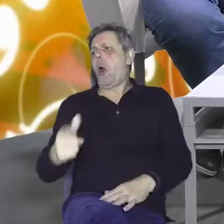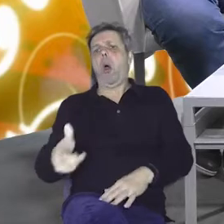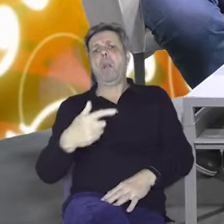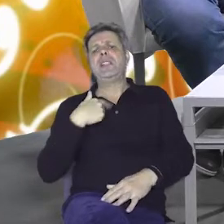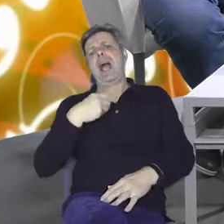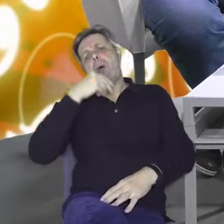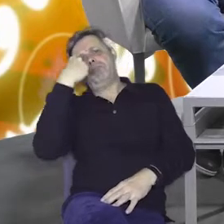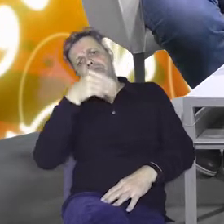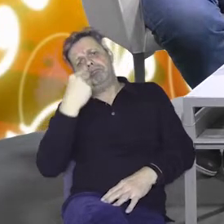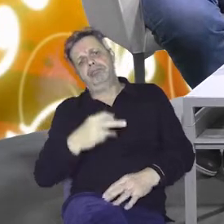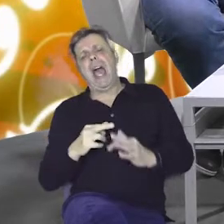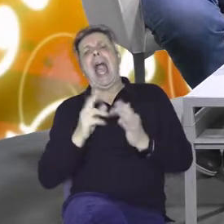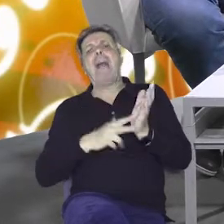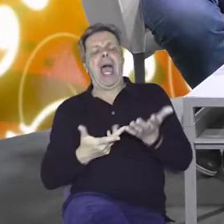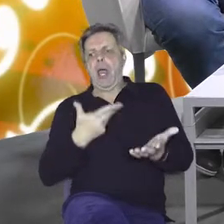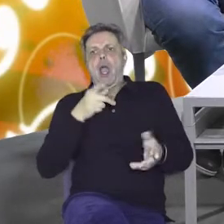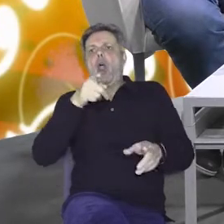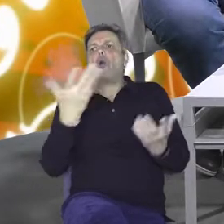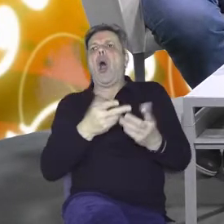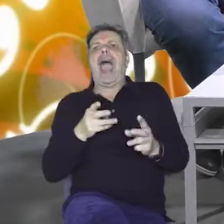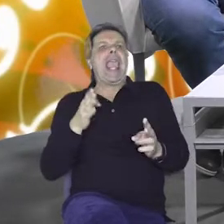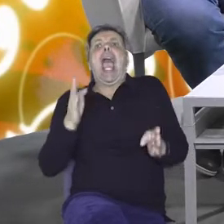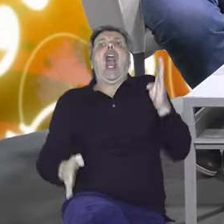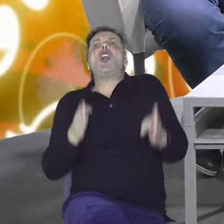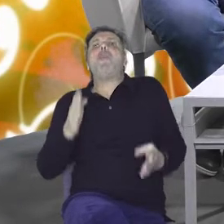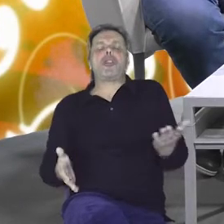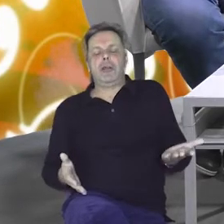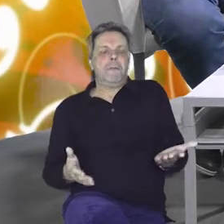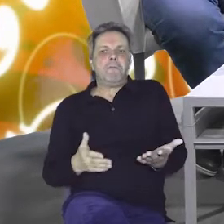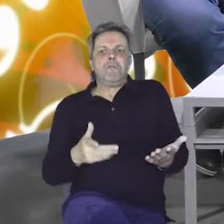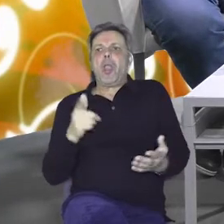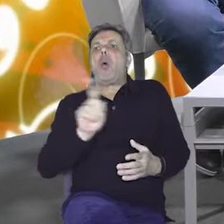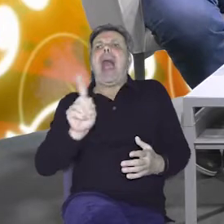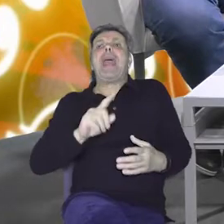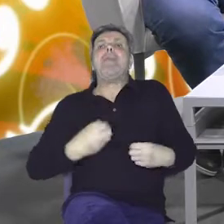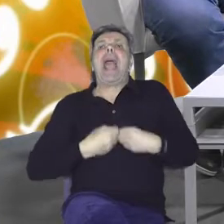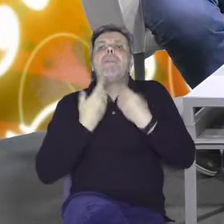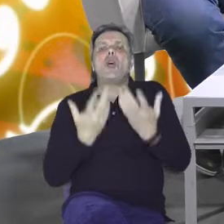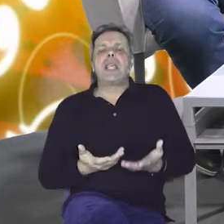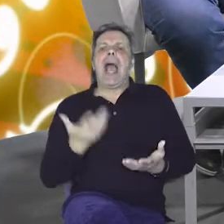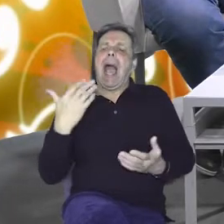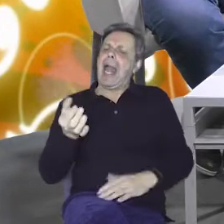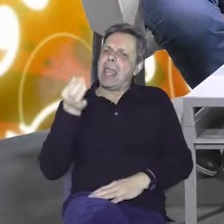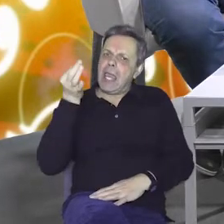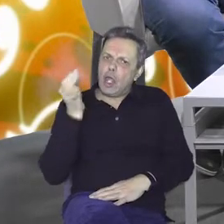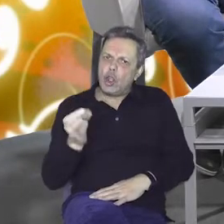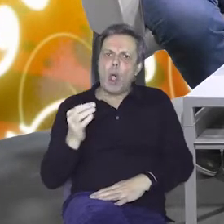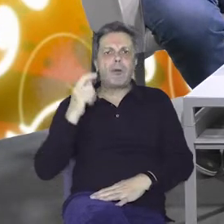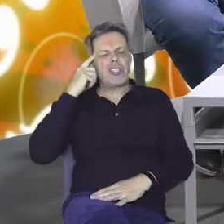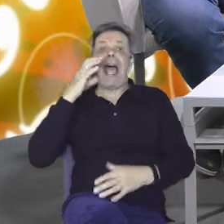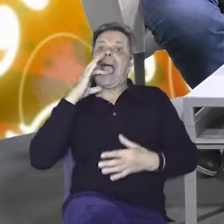Ani koja je robot od plastike, metala i tako dalje, koja nema emocija, ali jako dobro zna